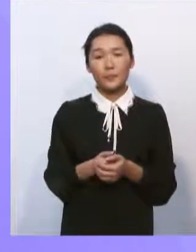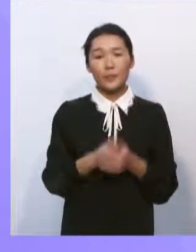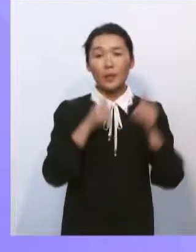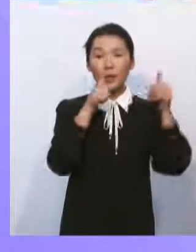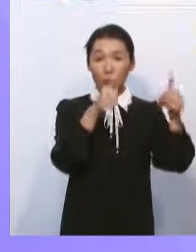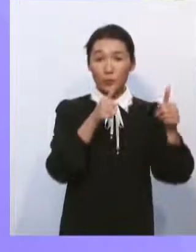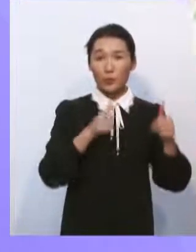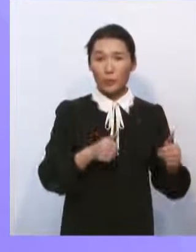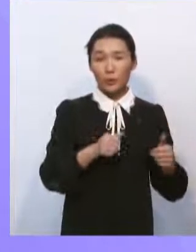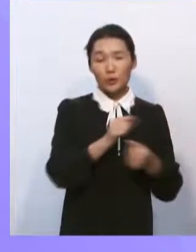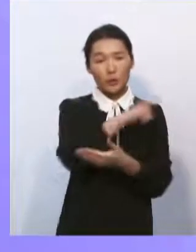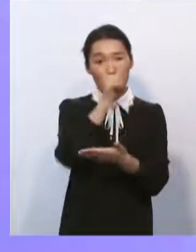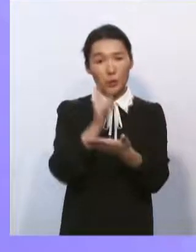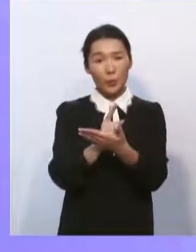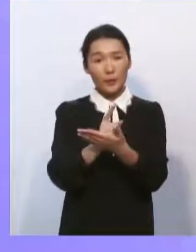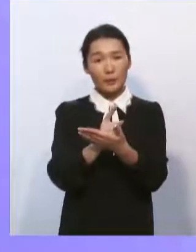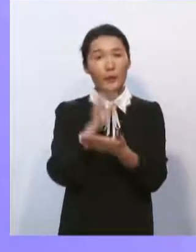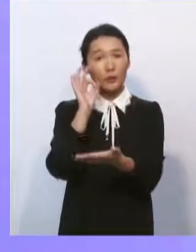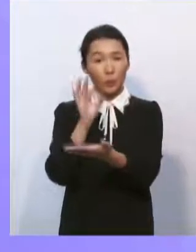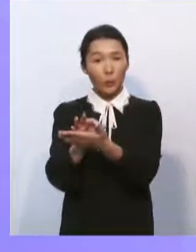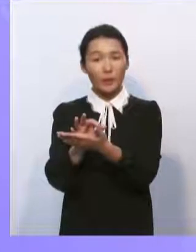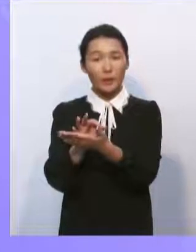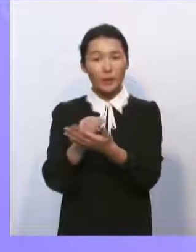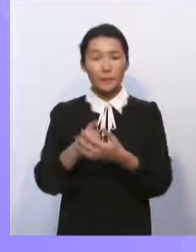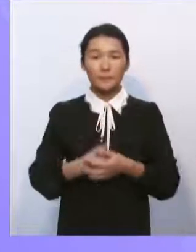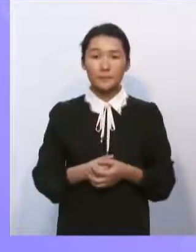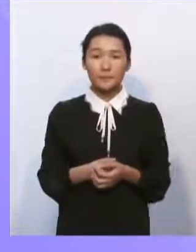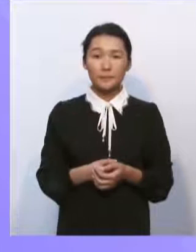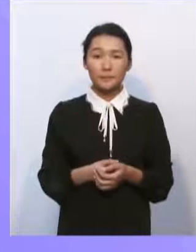Сүрөт боюнча суроо берип, жооп бергиле.